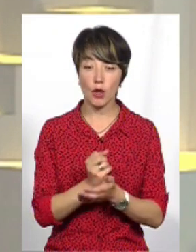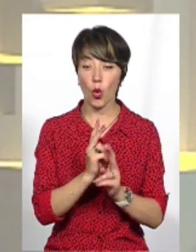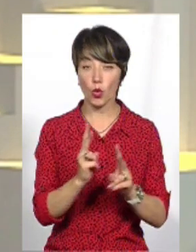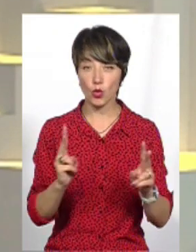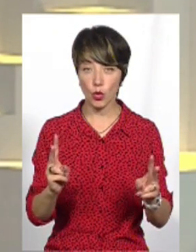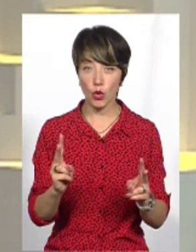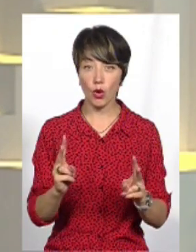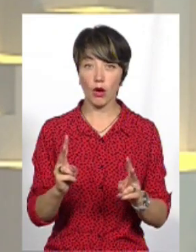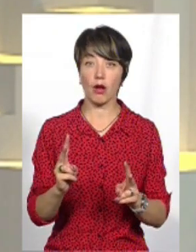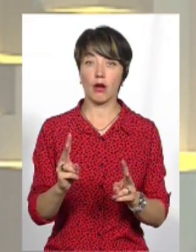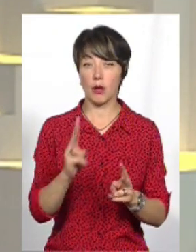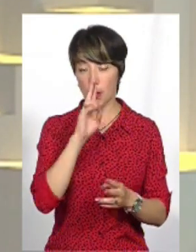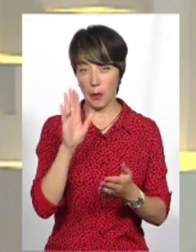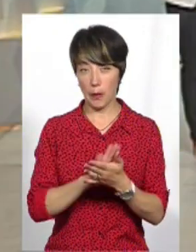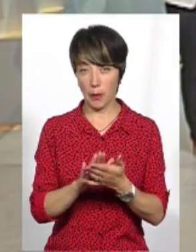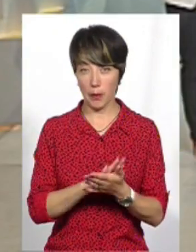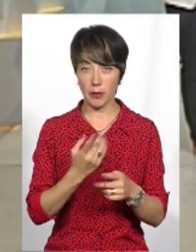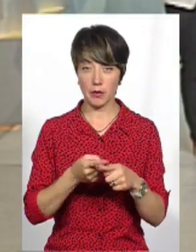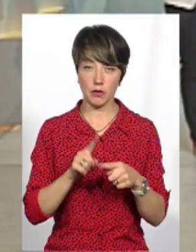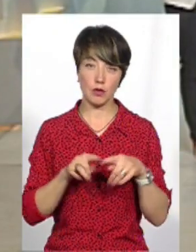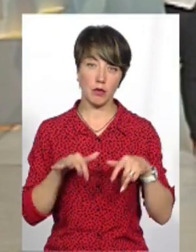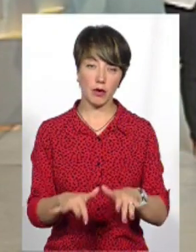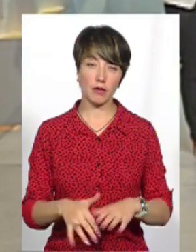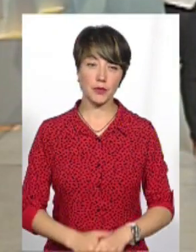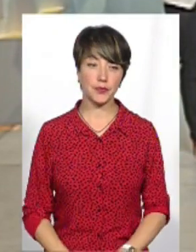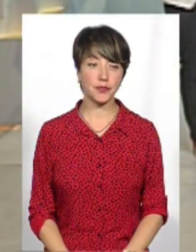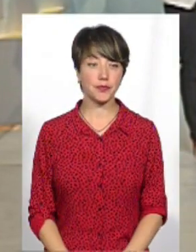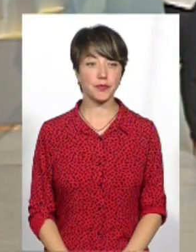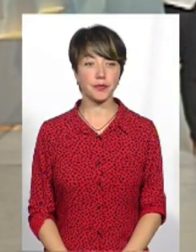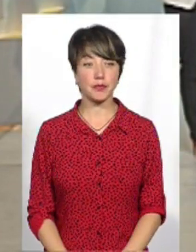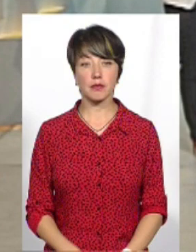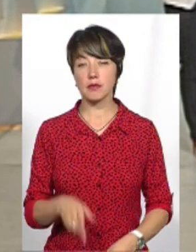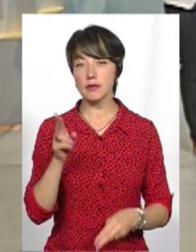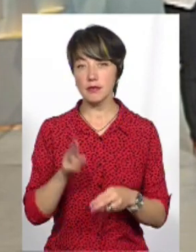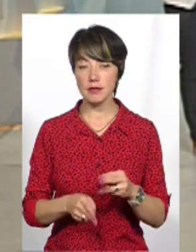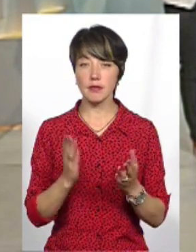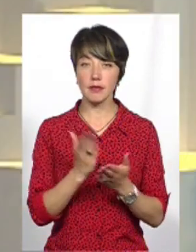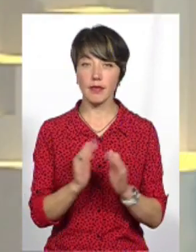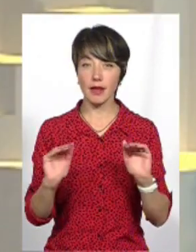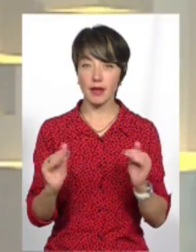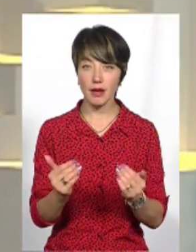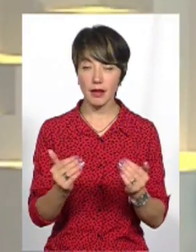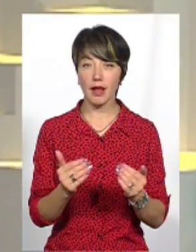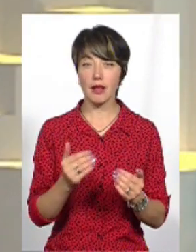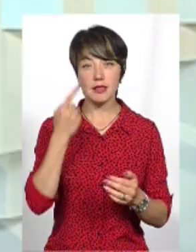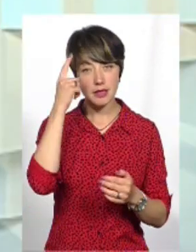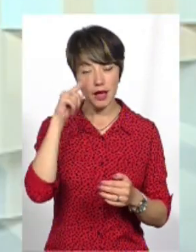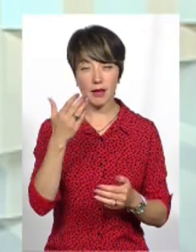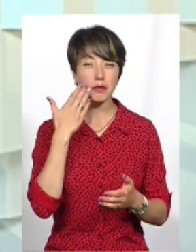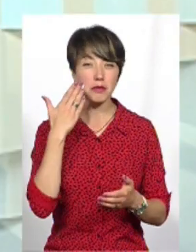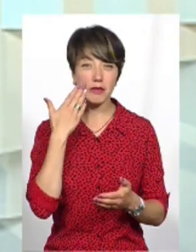хтось, хто відмаже винуватого. І на завершення маємо ще одну порцію бліців, цього разу на те, як